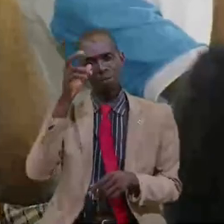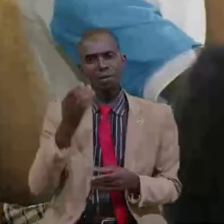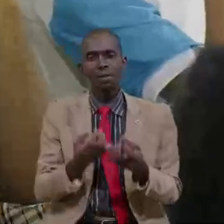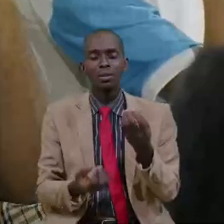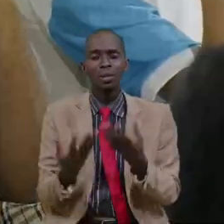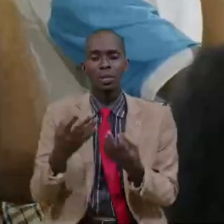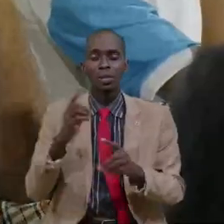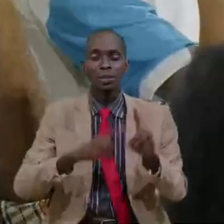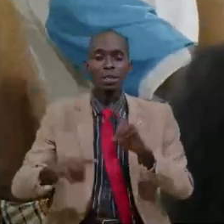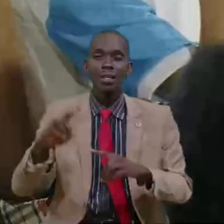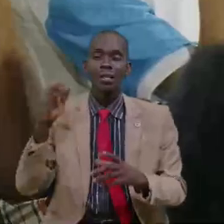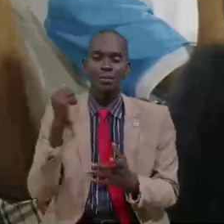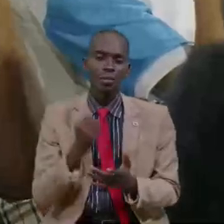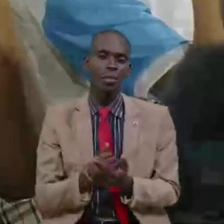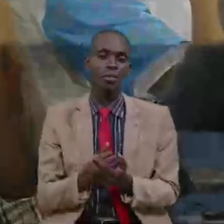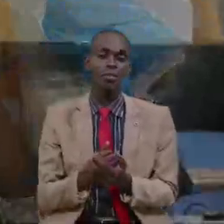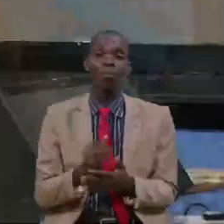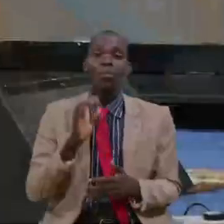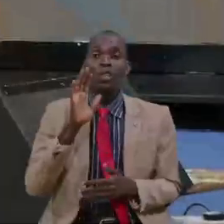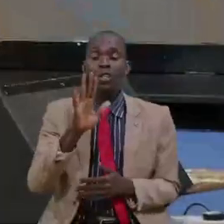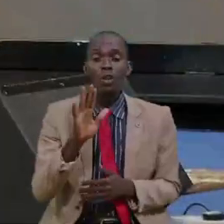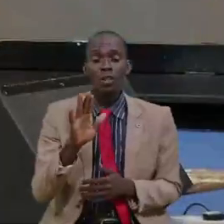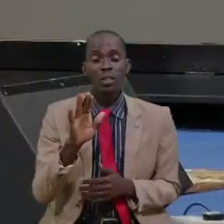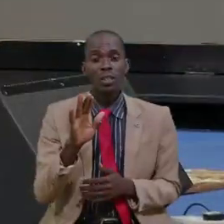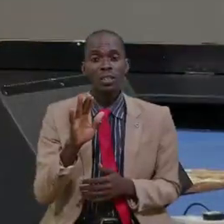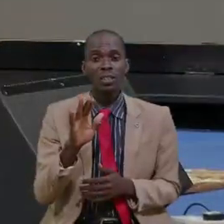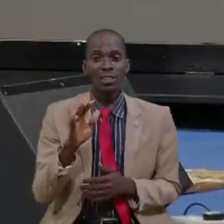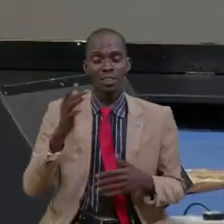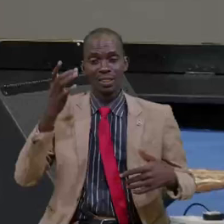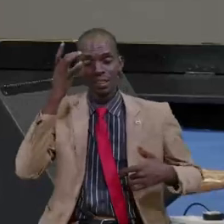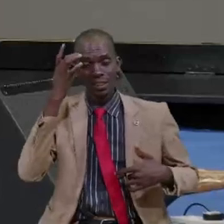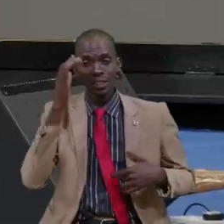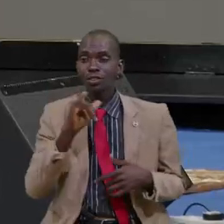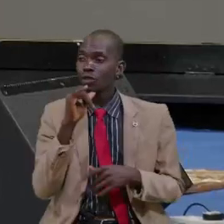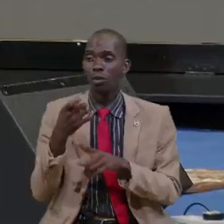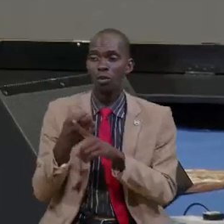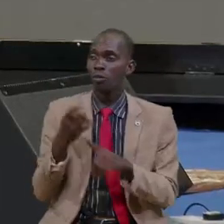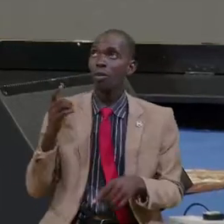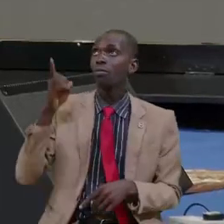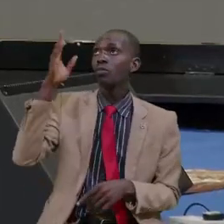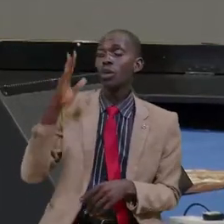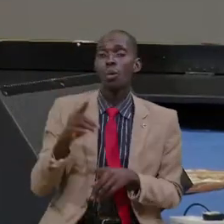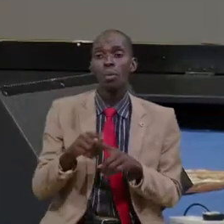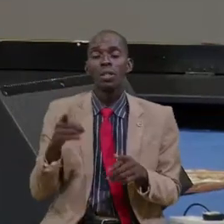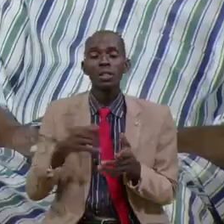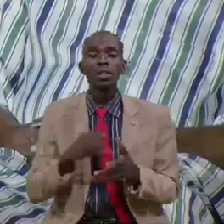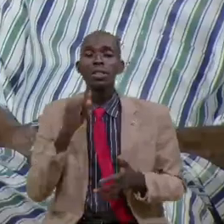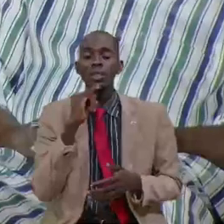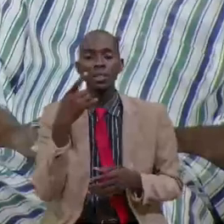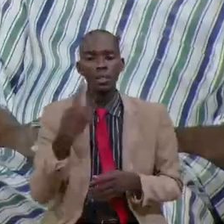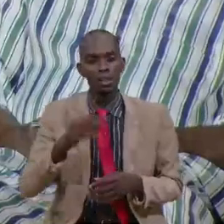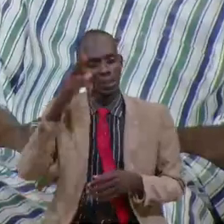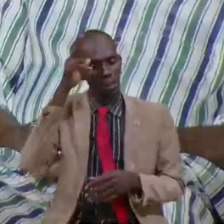répondu. J'ai dit, ta maladie n'est pas un acte de Dieu, c'est une oppression